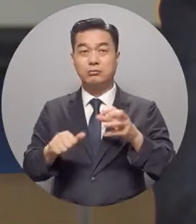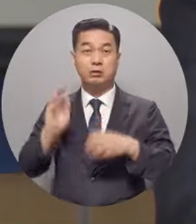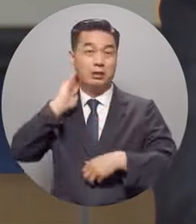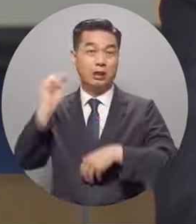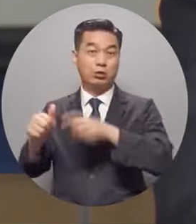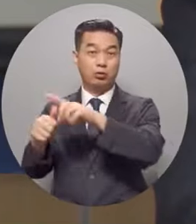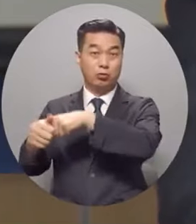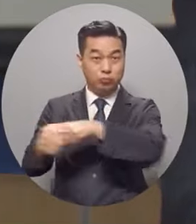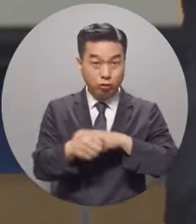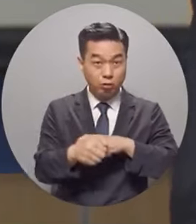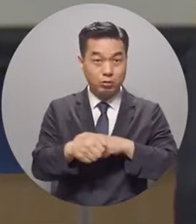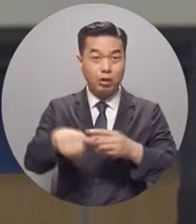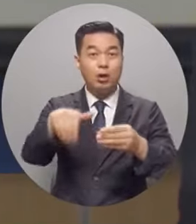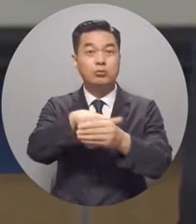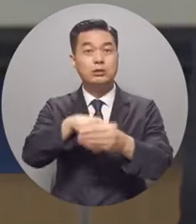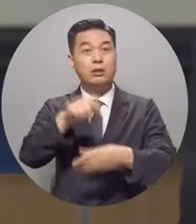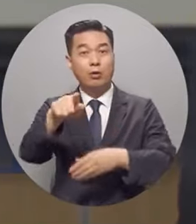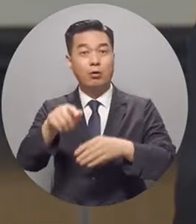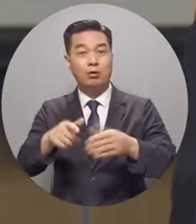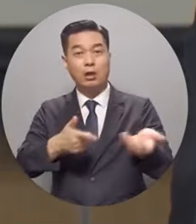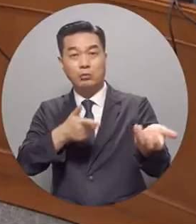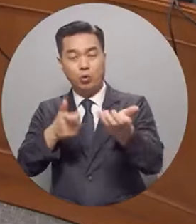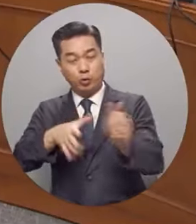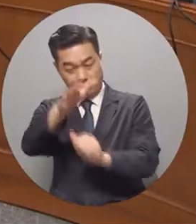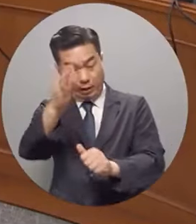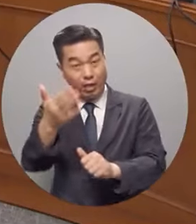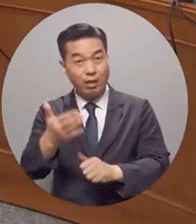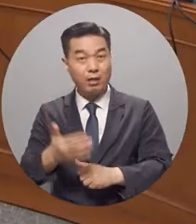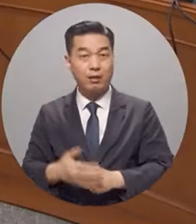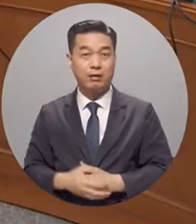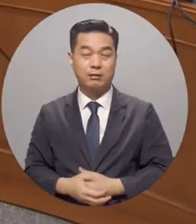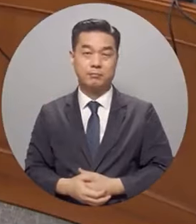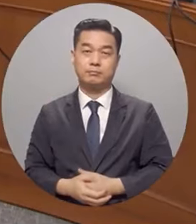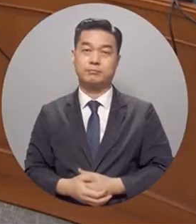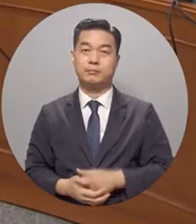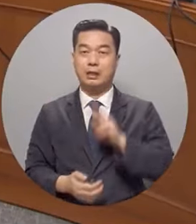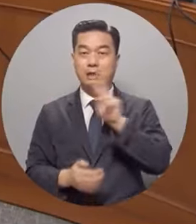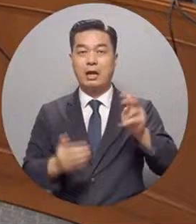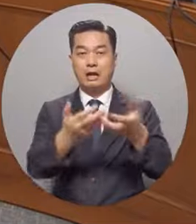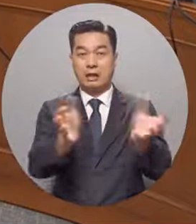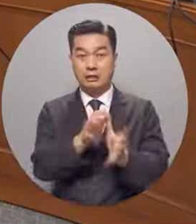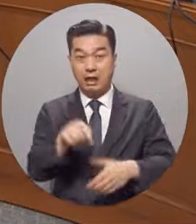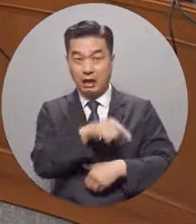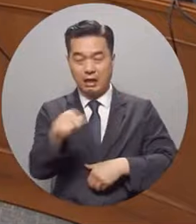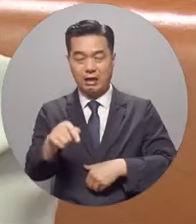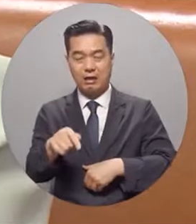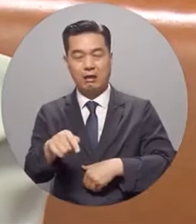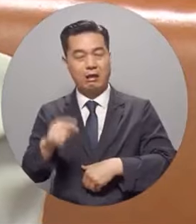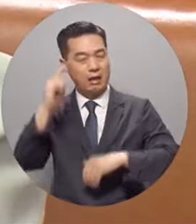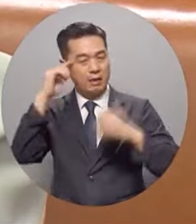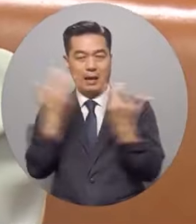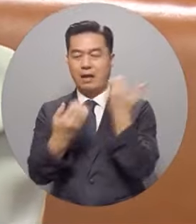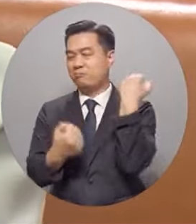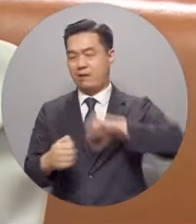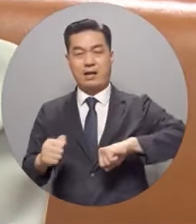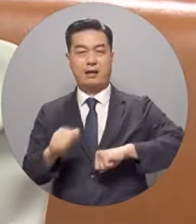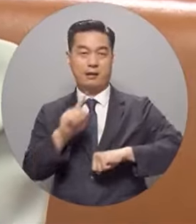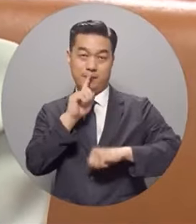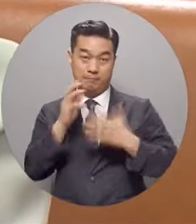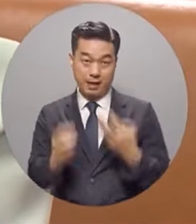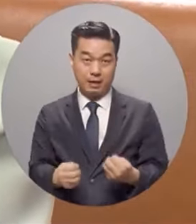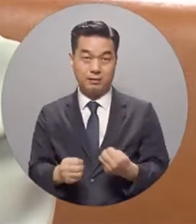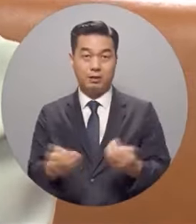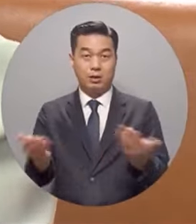그럼 문재인 이거는 뭐 지금 당장 총살감이지. 야권은 일제히 거세게 반발했습니다. 노동계의